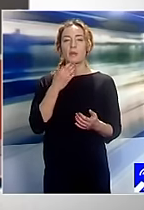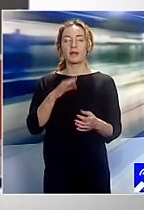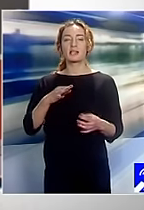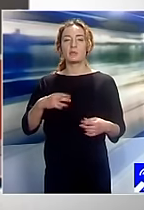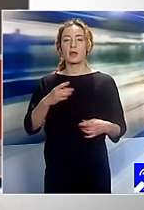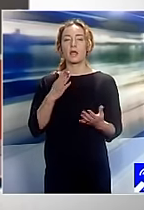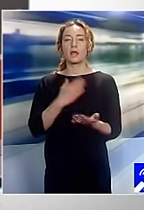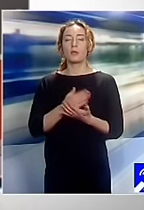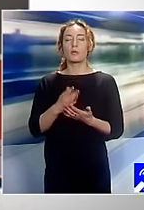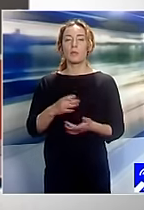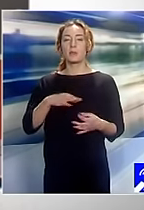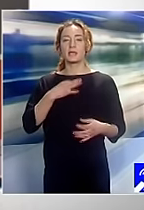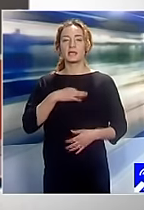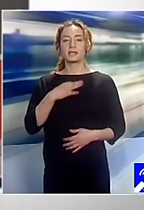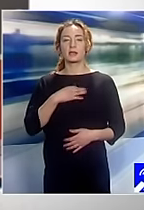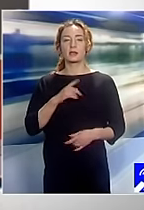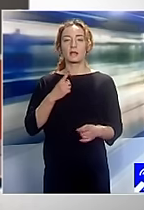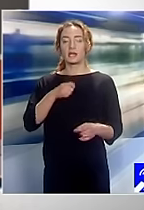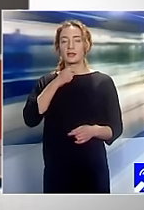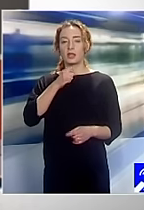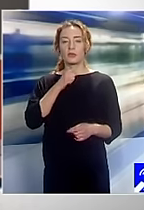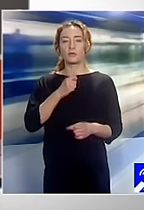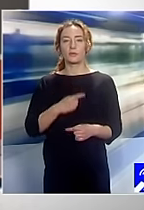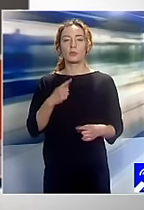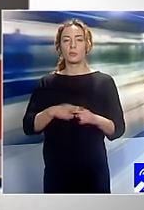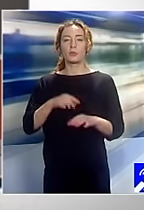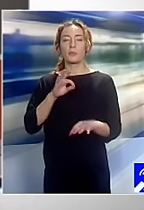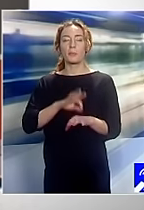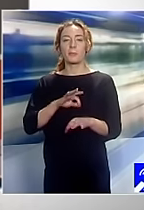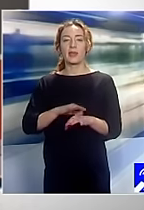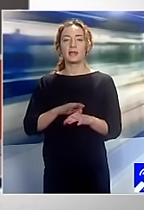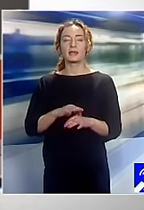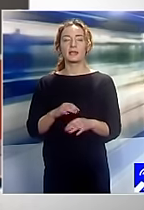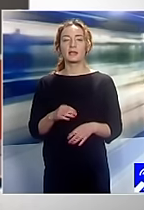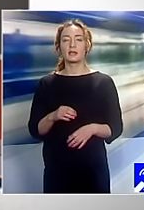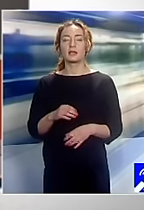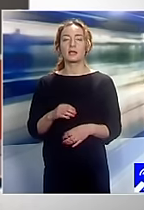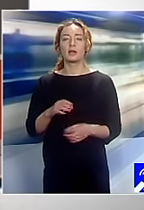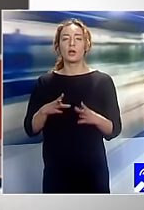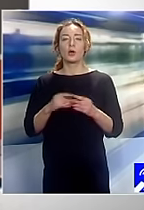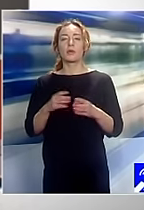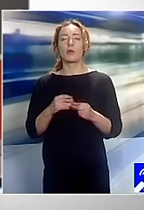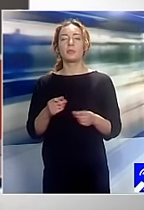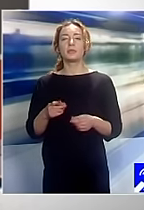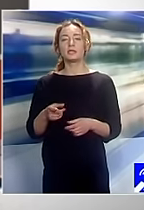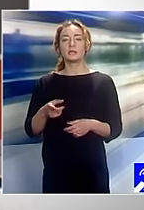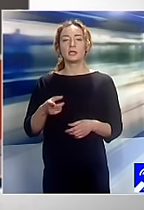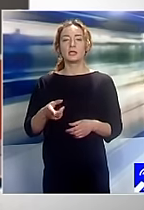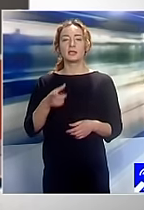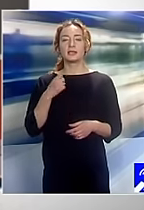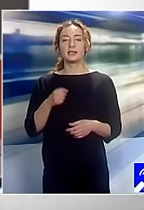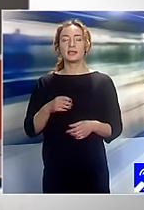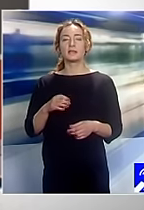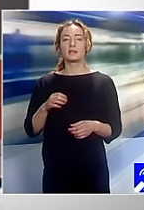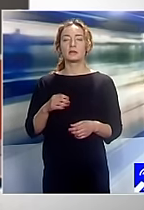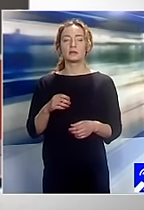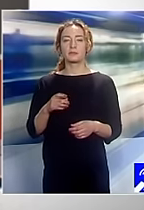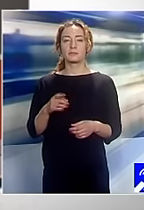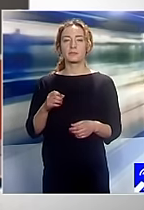și sănătate, un interviu cu un medic rezident român la cel mai mare centru pentru tumori